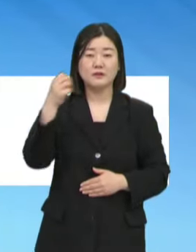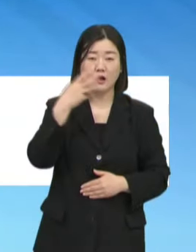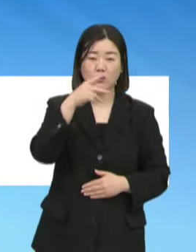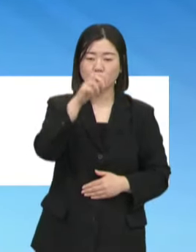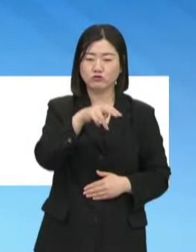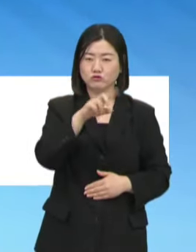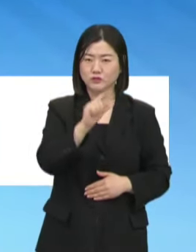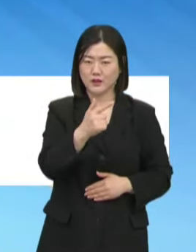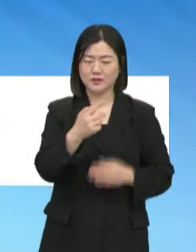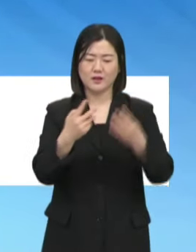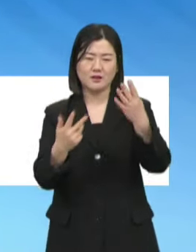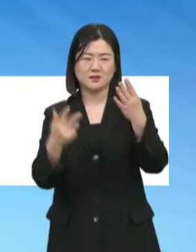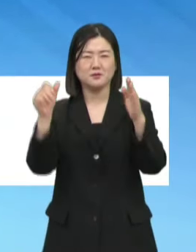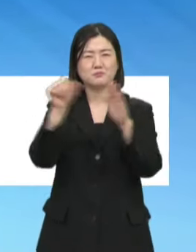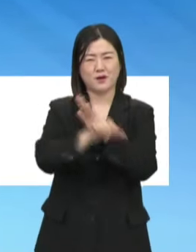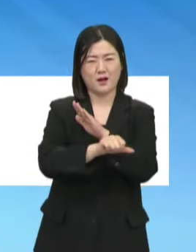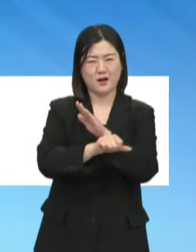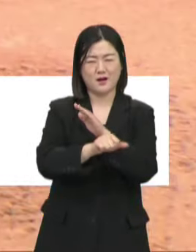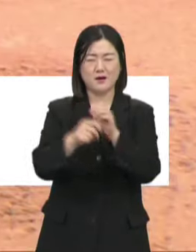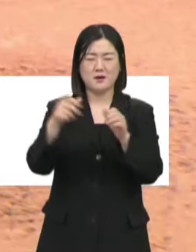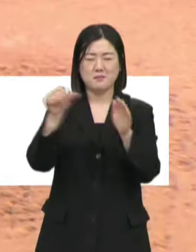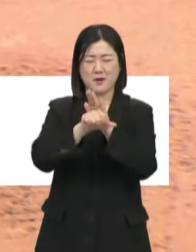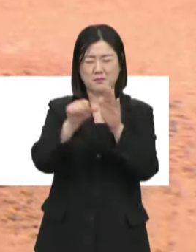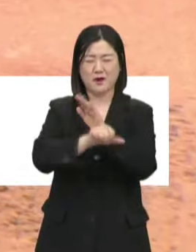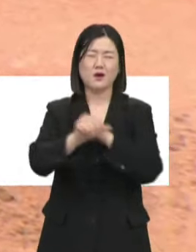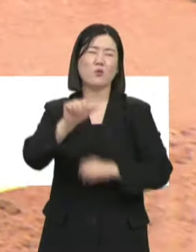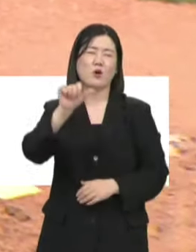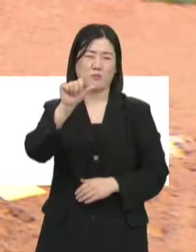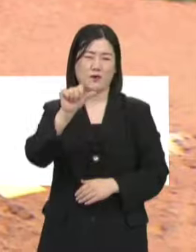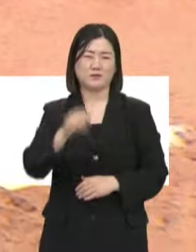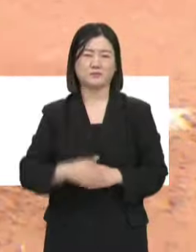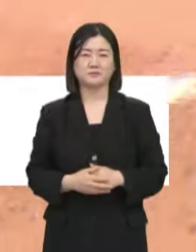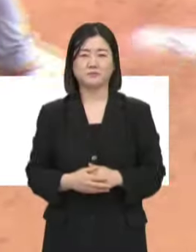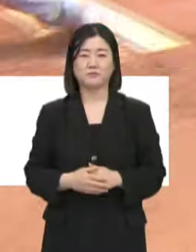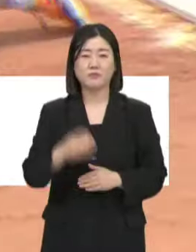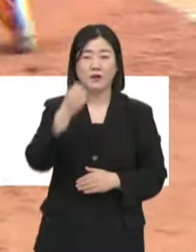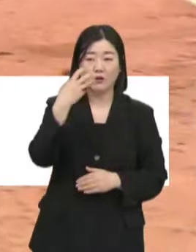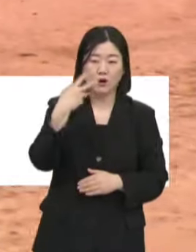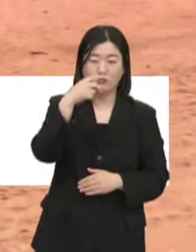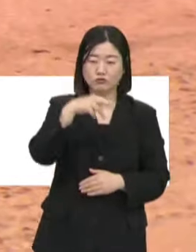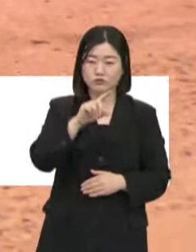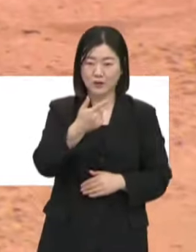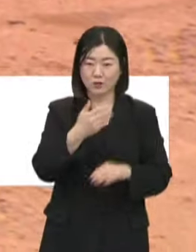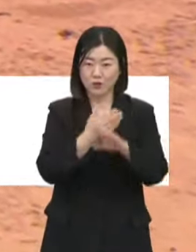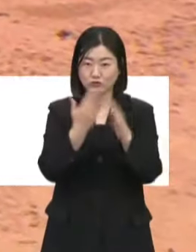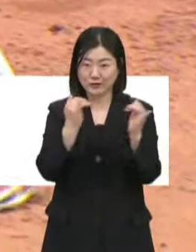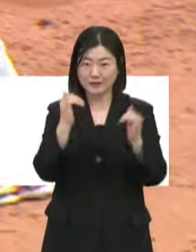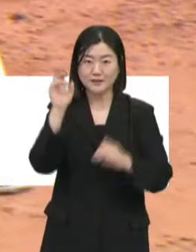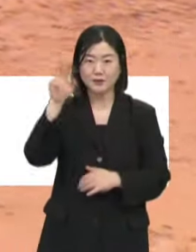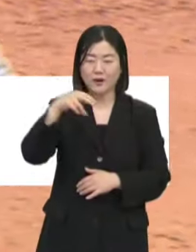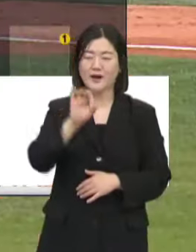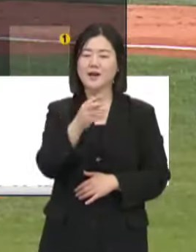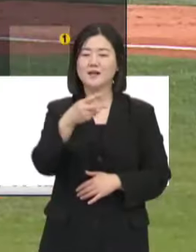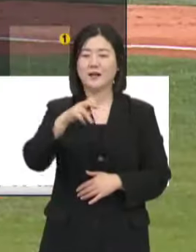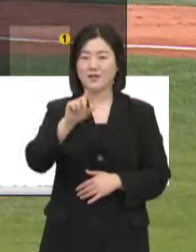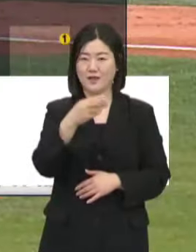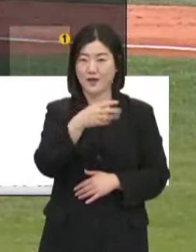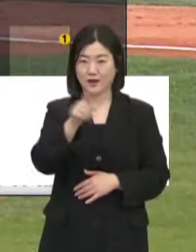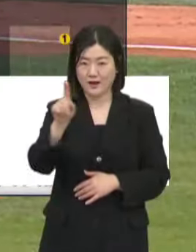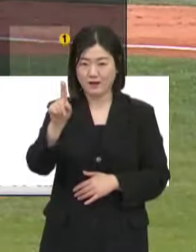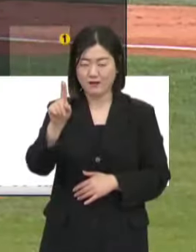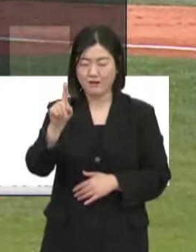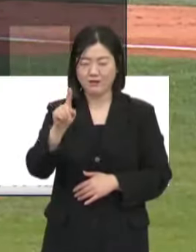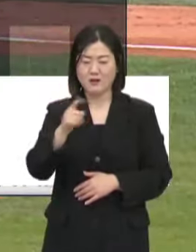한화이글스가 두산에 4대7로 지며 5연패 수렁에 빠졌습니다. 한화는 두산 외국인 선발 에이스 알칸타라를